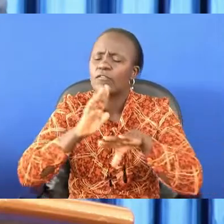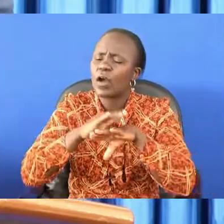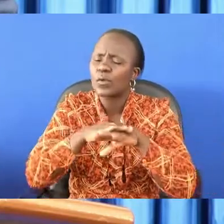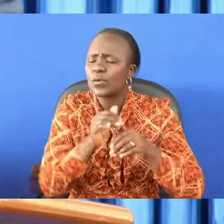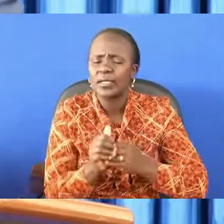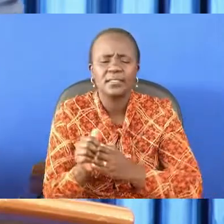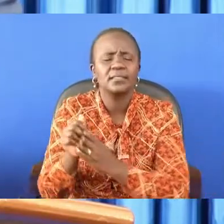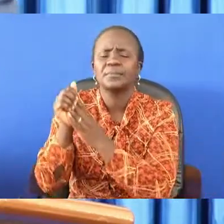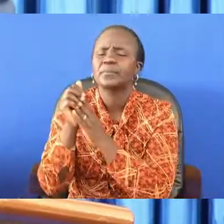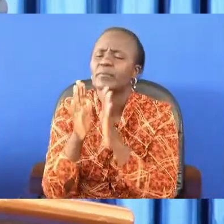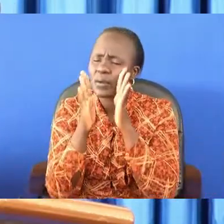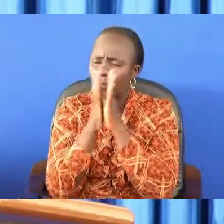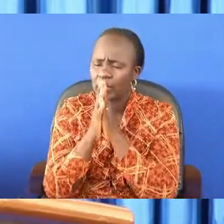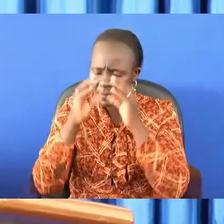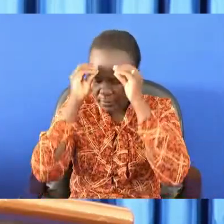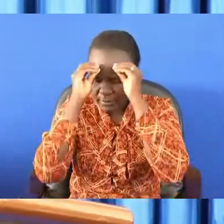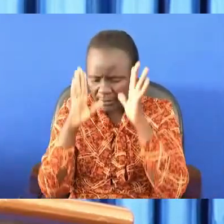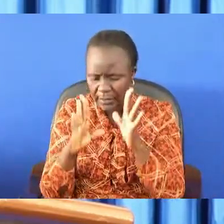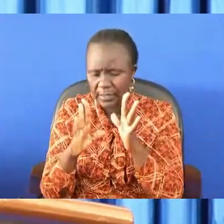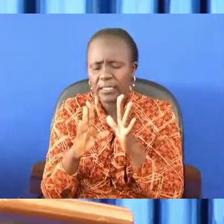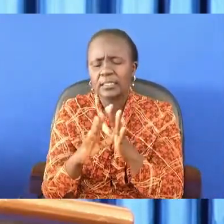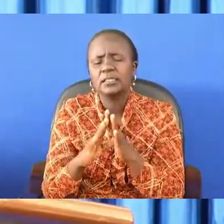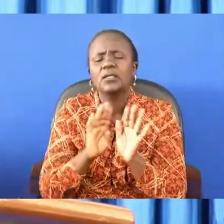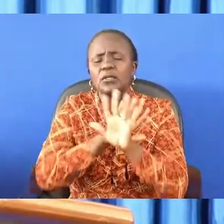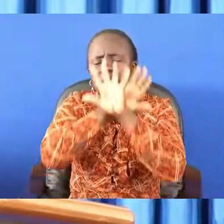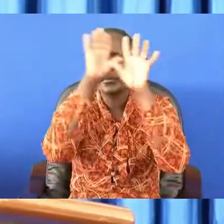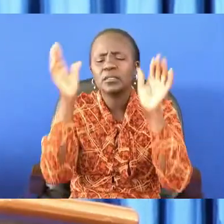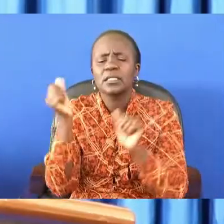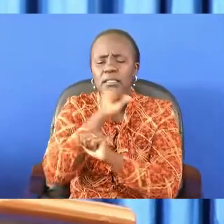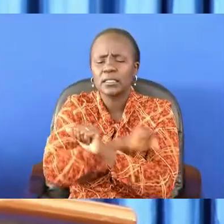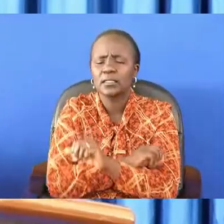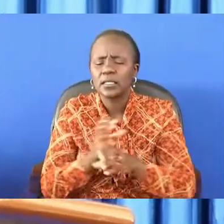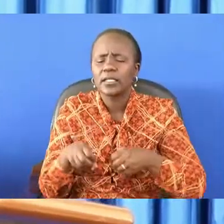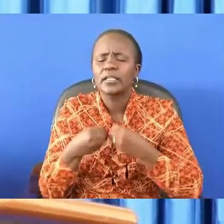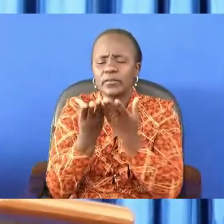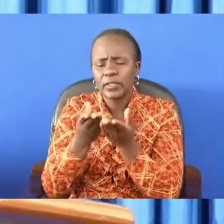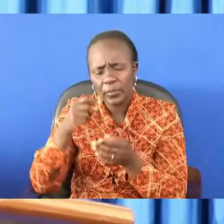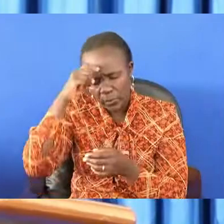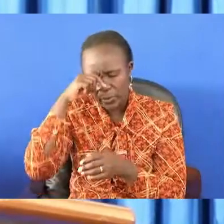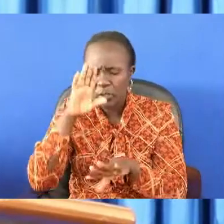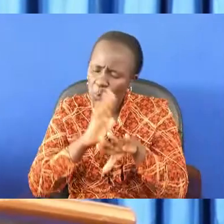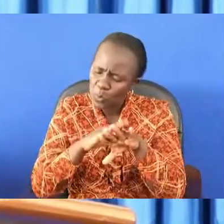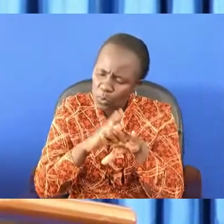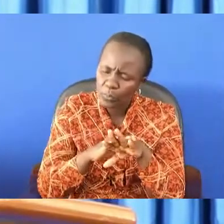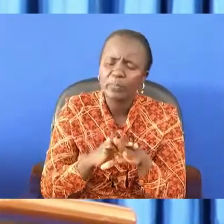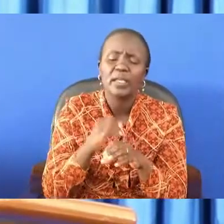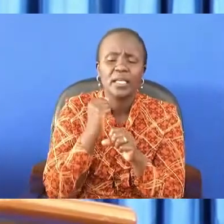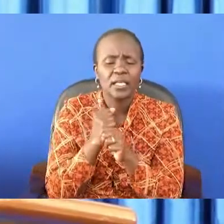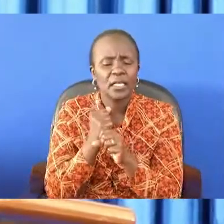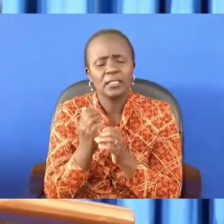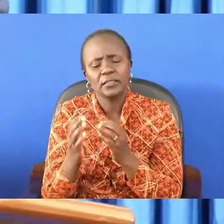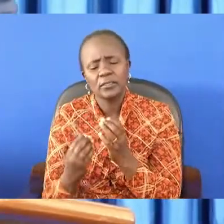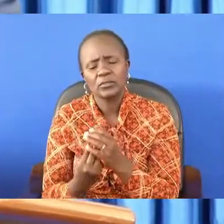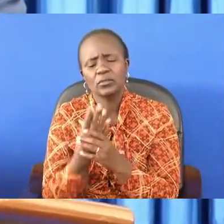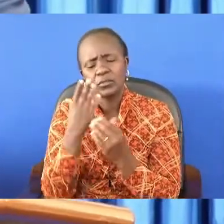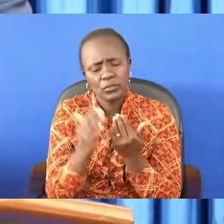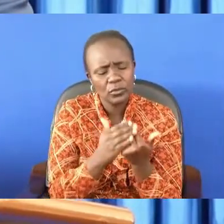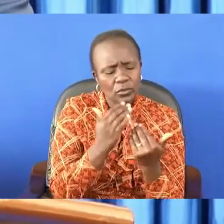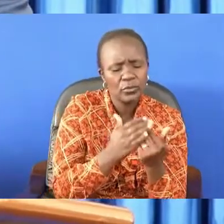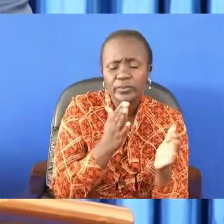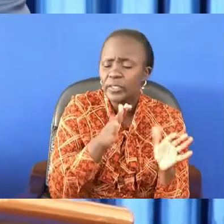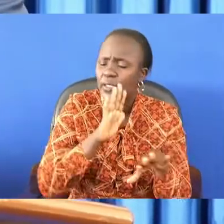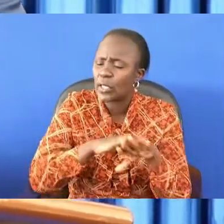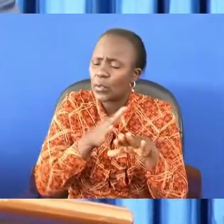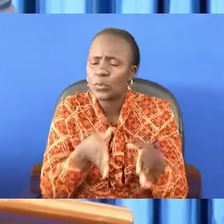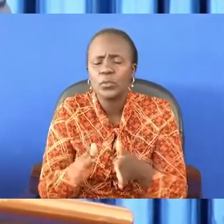wao. Naombea hata walimu wa Sunday School. Mungu wetu wajalie kila kitu kizuri, ili waweze kulea hawa watoto wetu katika njia